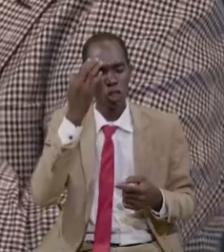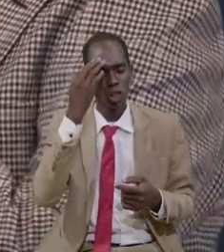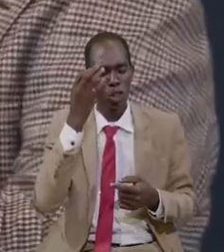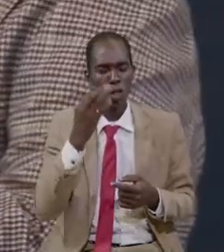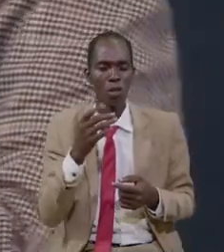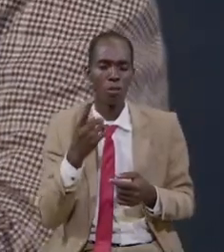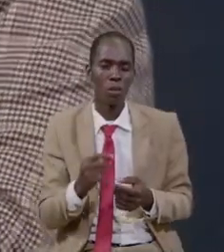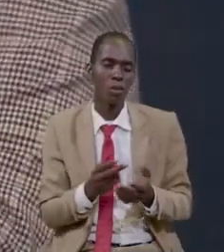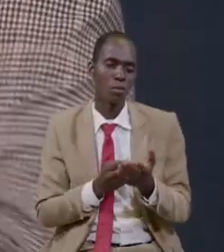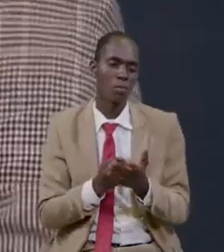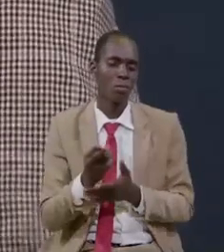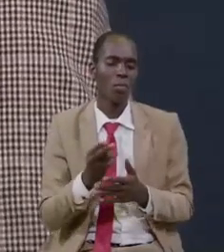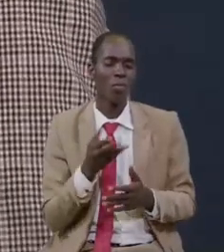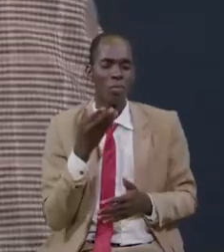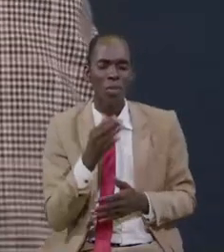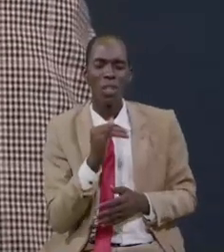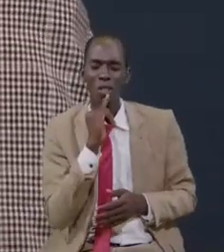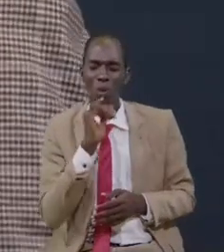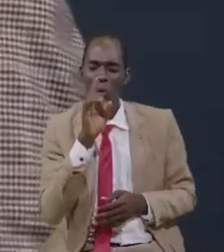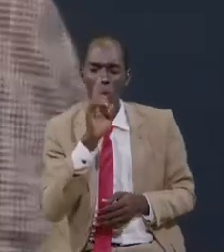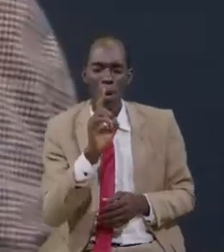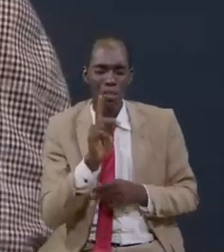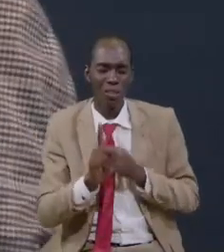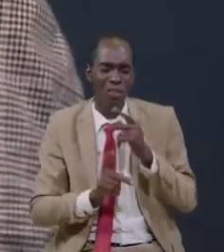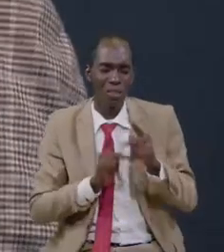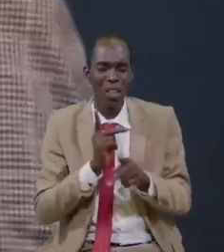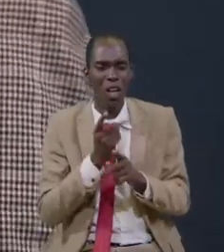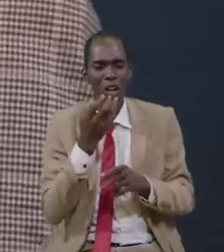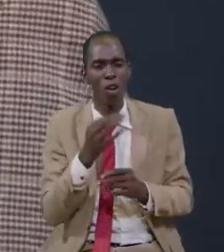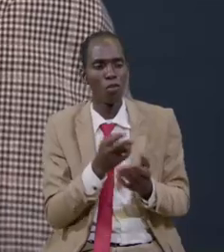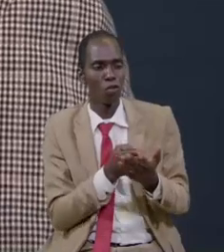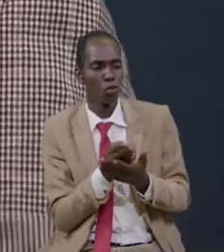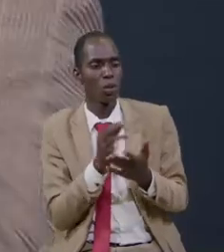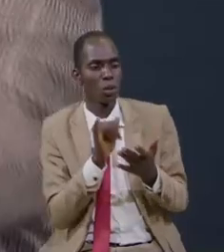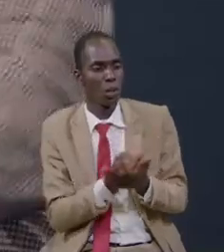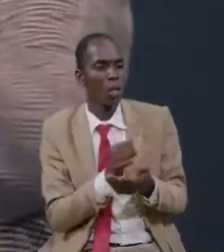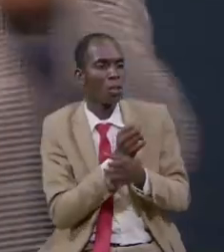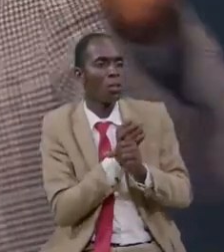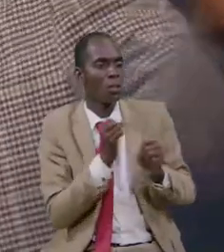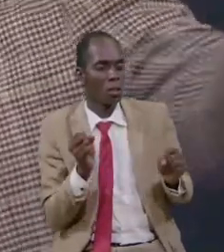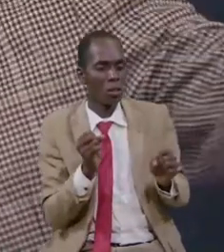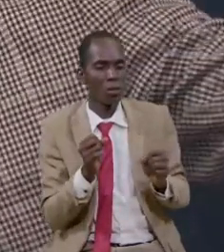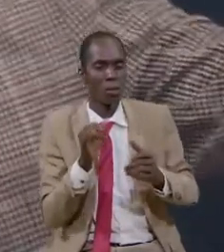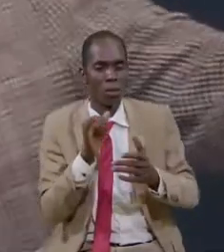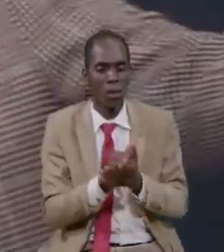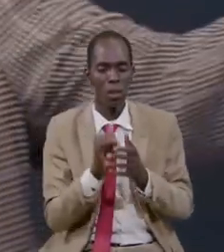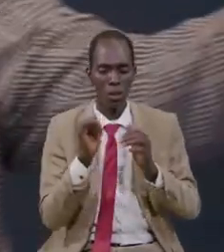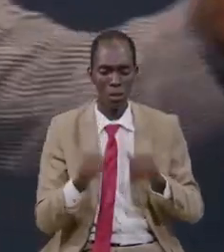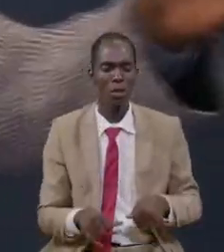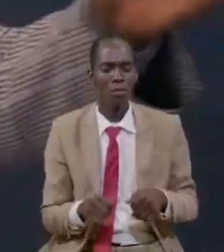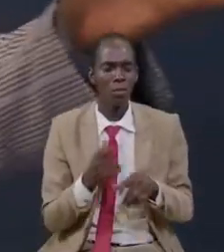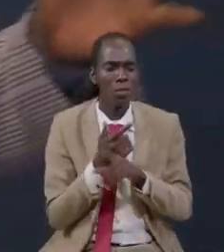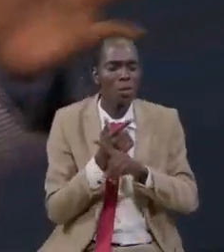Et parviennent à la connaissance de la vérité. Il y a ce type de vérité qui sauve, il y a un type de vérité qui libère et